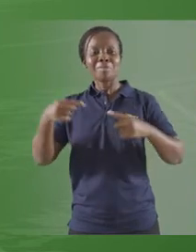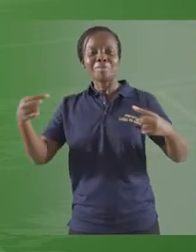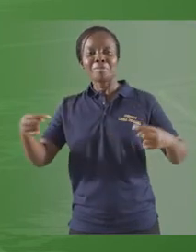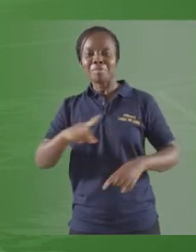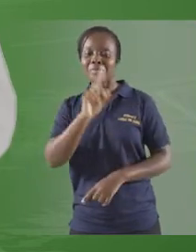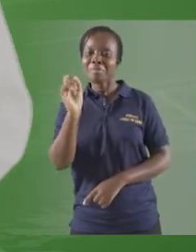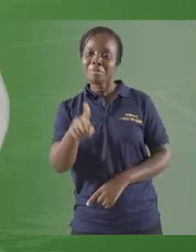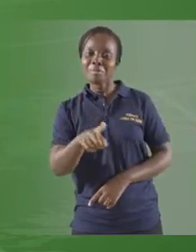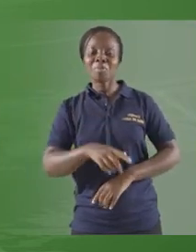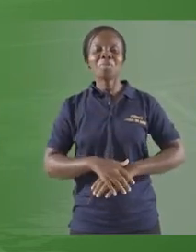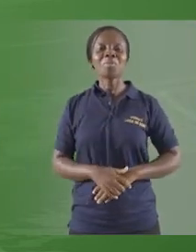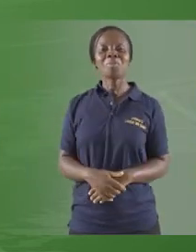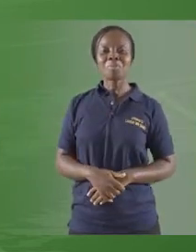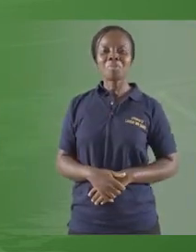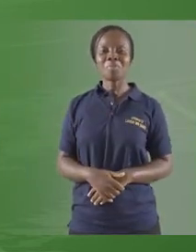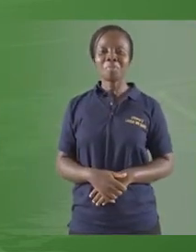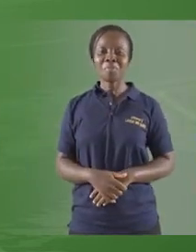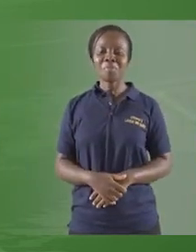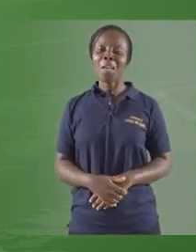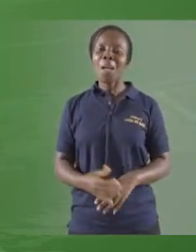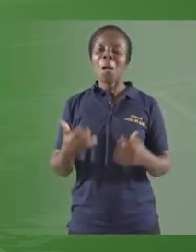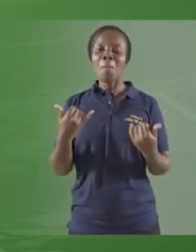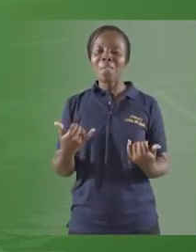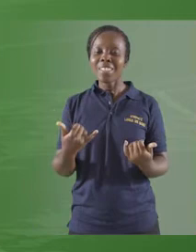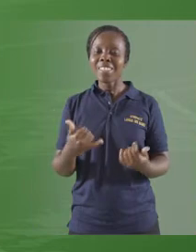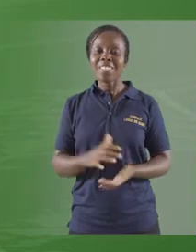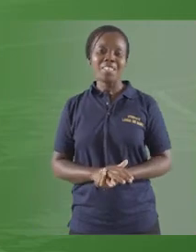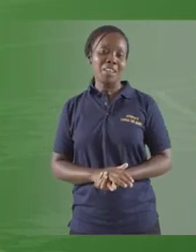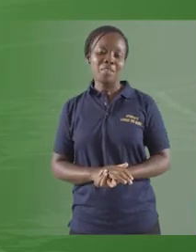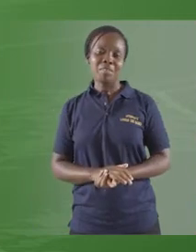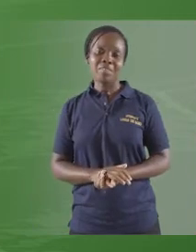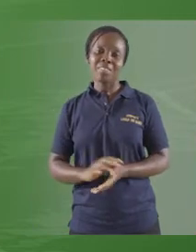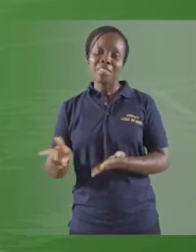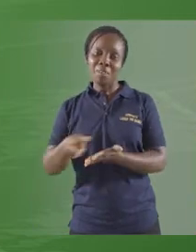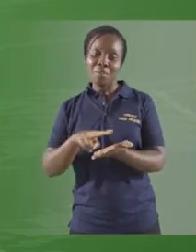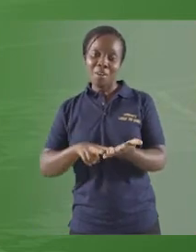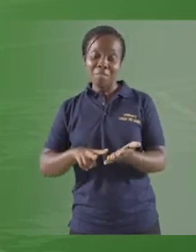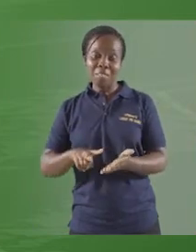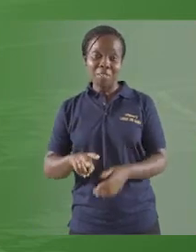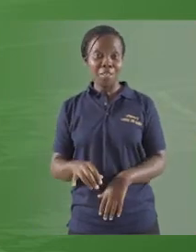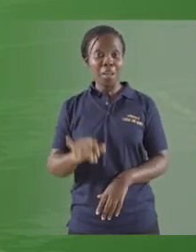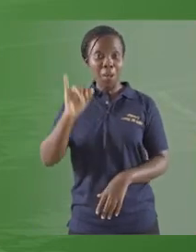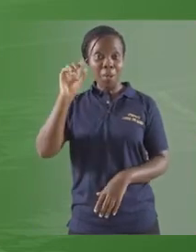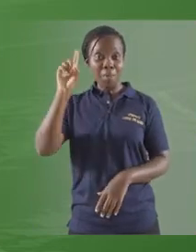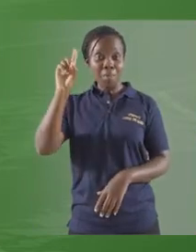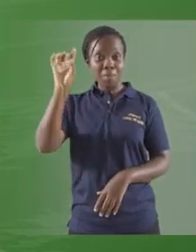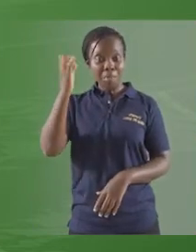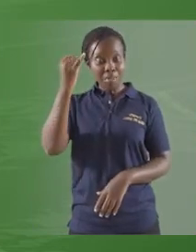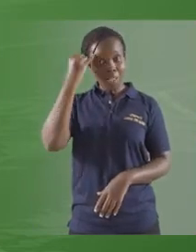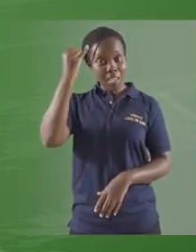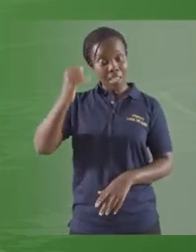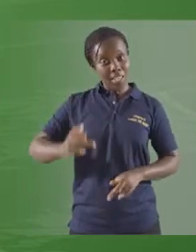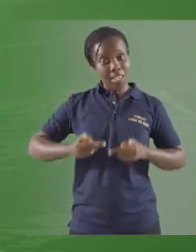allons aujourd'hui vérifier la première hypothèse reformulée sous forme